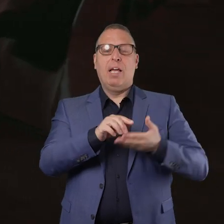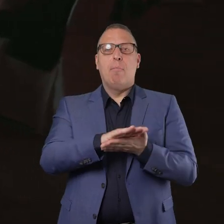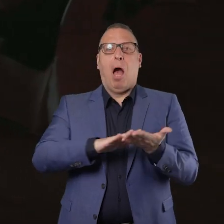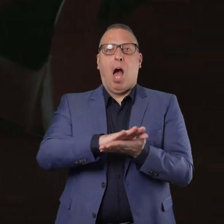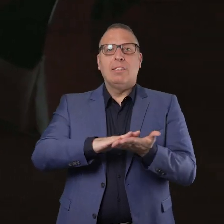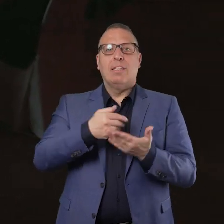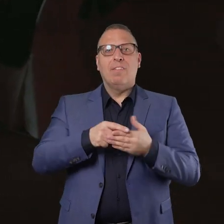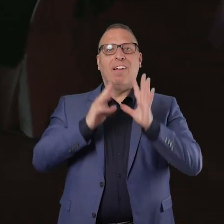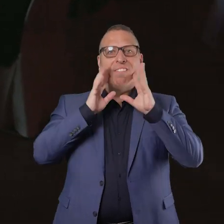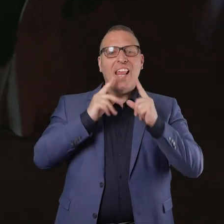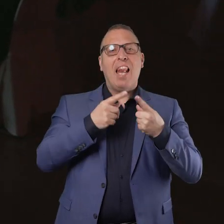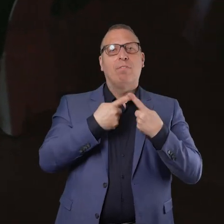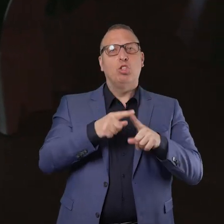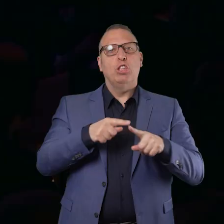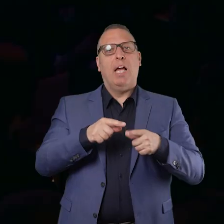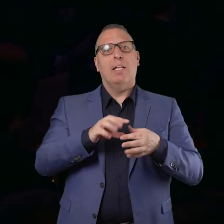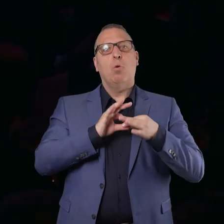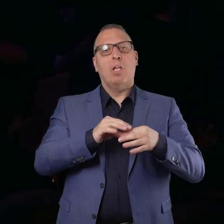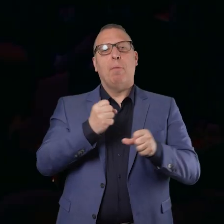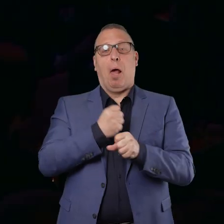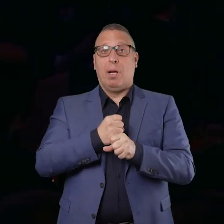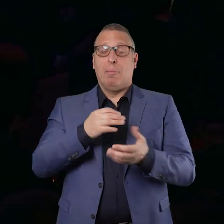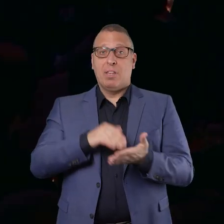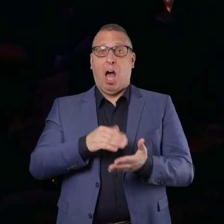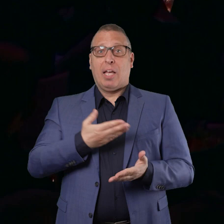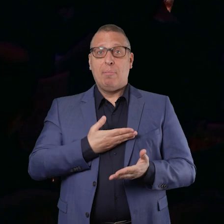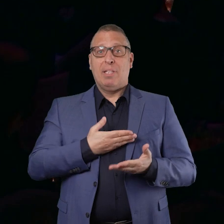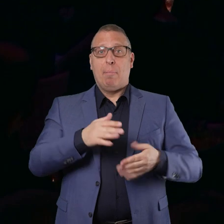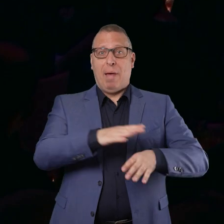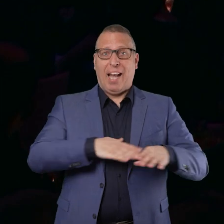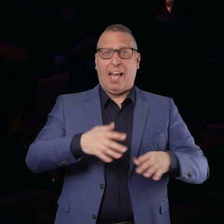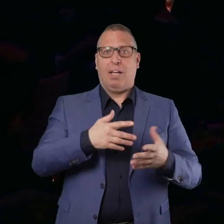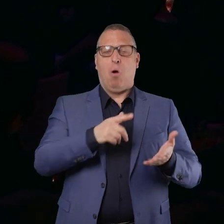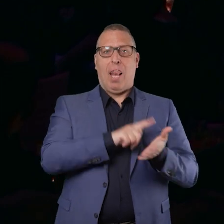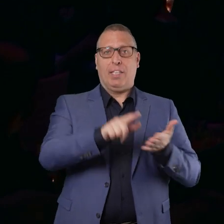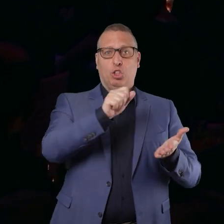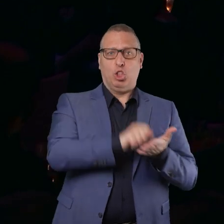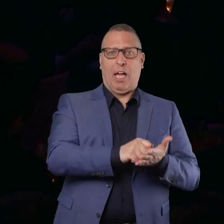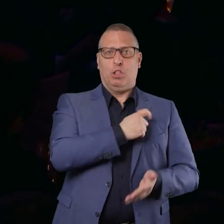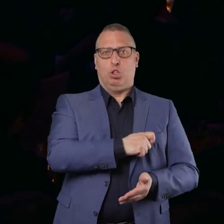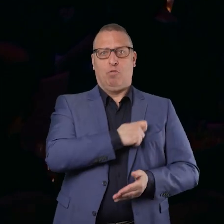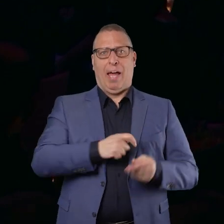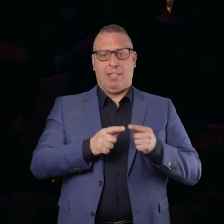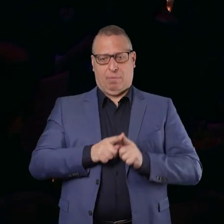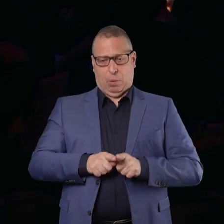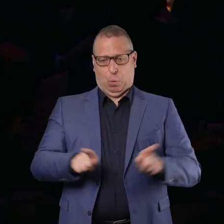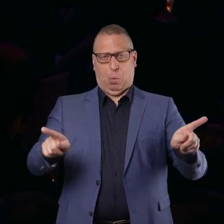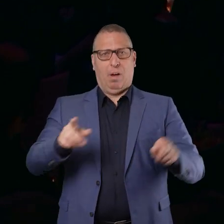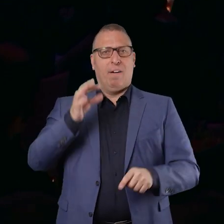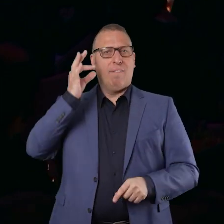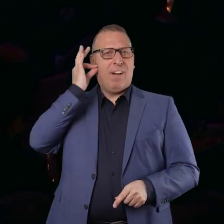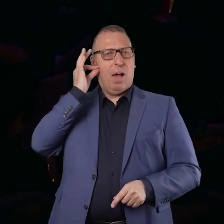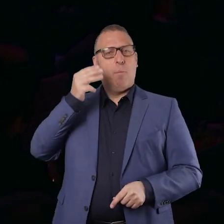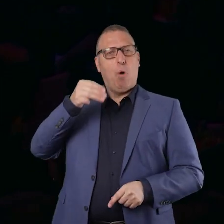die vielfältige Zusammenarbeit. Gibt es auch Bereiche, wo Liechtenstein und die Schweiz unterschiedliche Wege gehen,